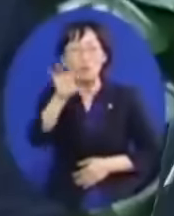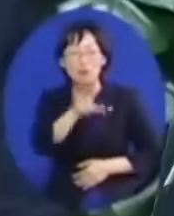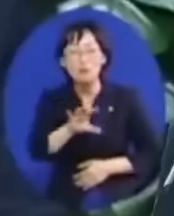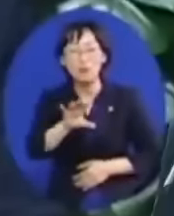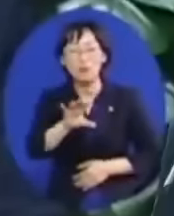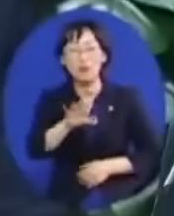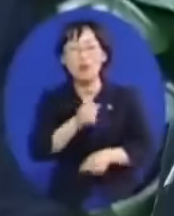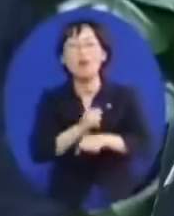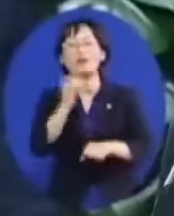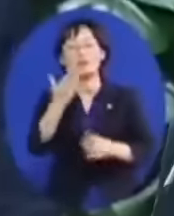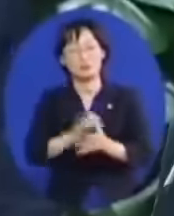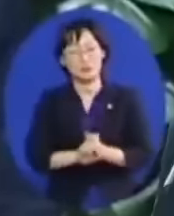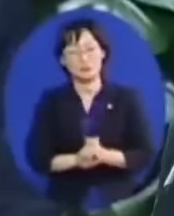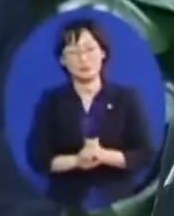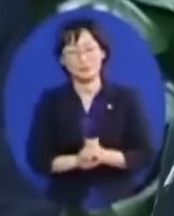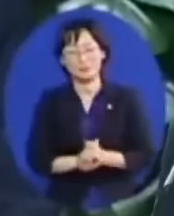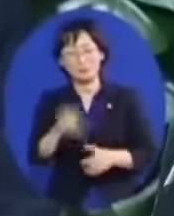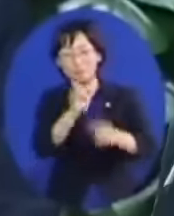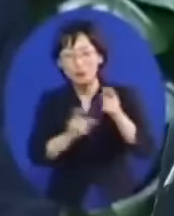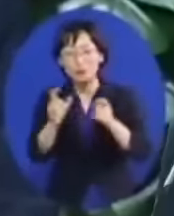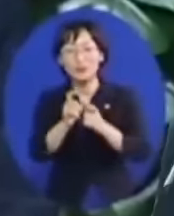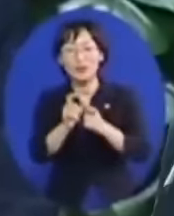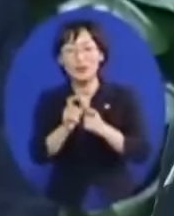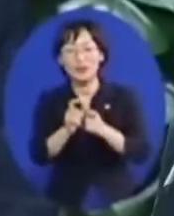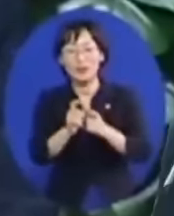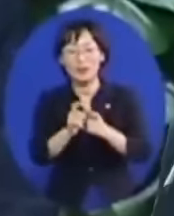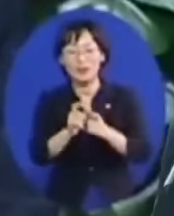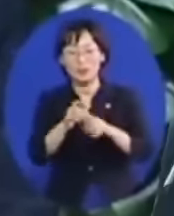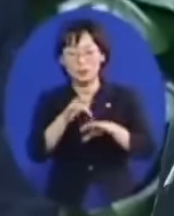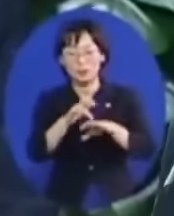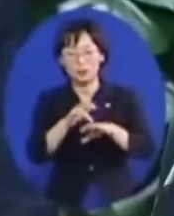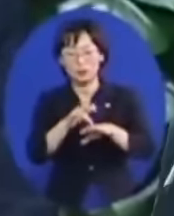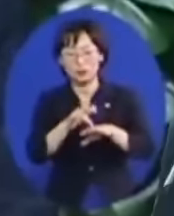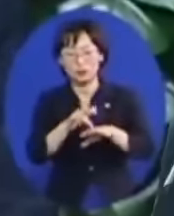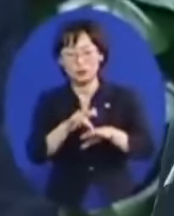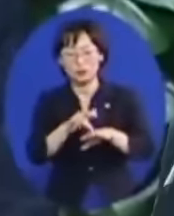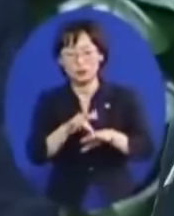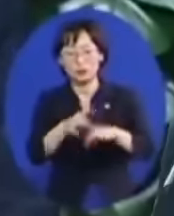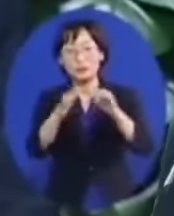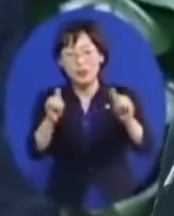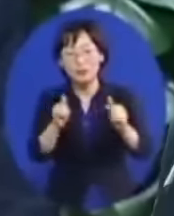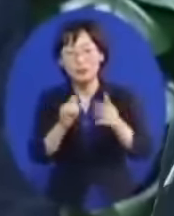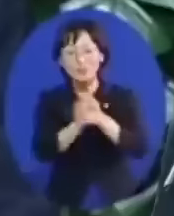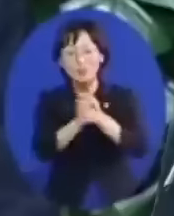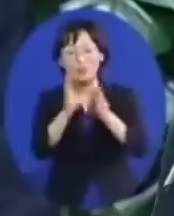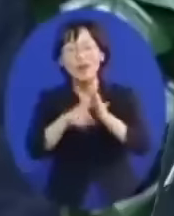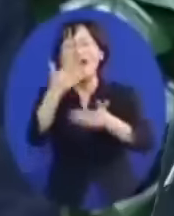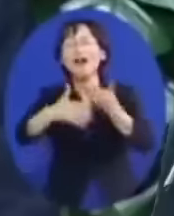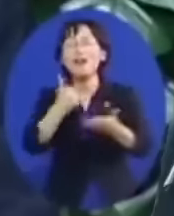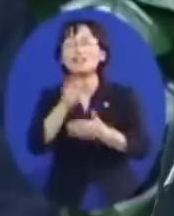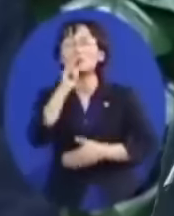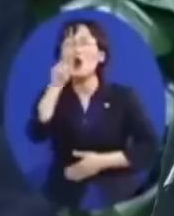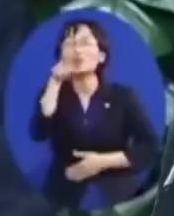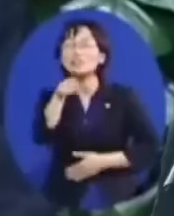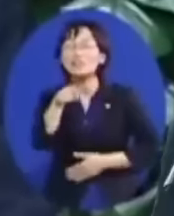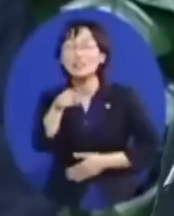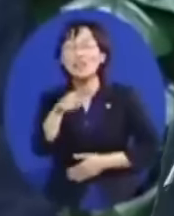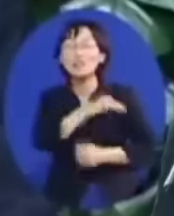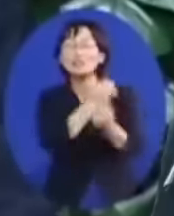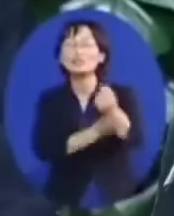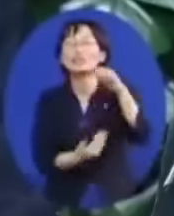반복 해도 좋습니다. 누구나 귀신 들린 사람하고 기도할 때 하나님이여 이 귀신 들린 사람을